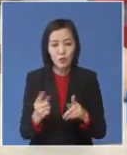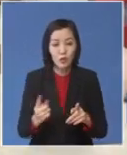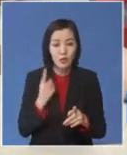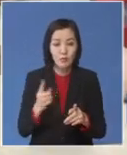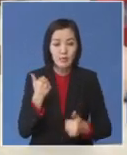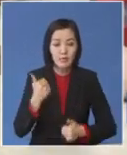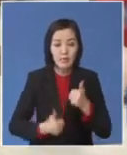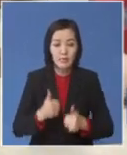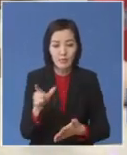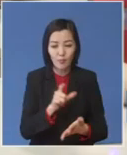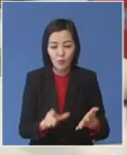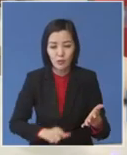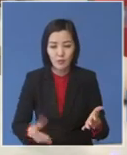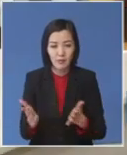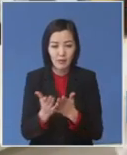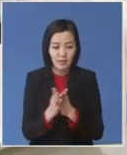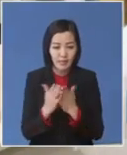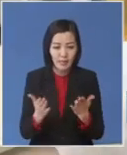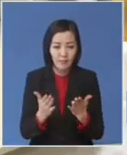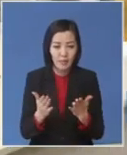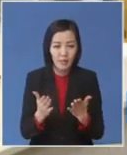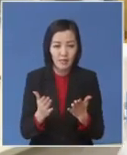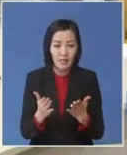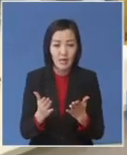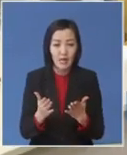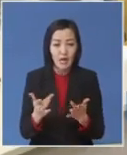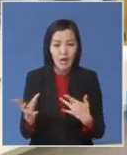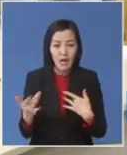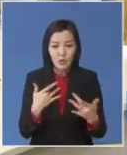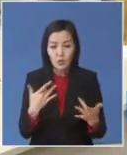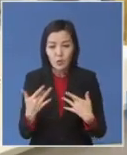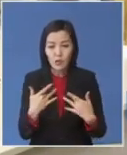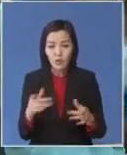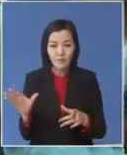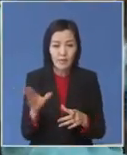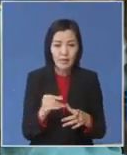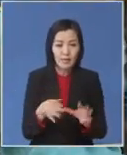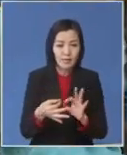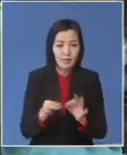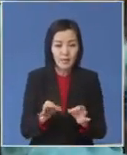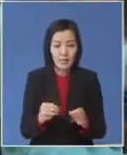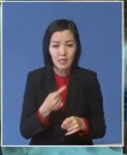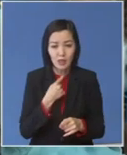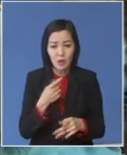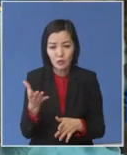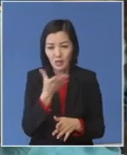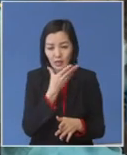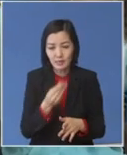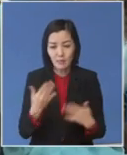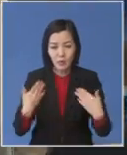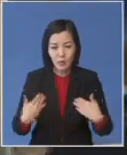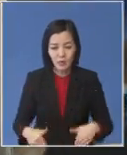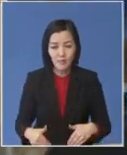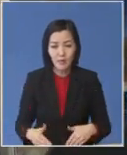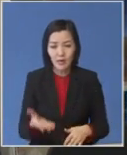проза мен поэзияны жатқа оқып қана қоймай, мәнерлеп сөйлеуге машықтанып жүргендерін көрсетті. қатарында қазақтың ұлттық киімін киіп, өз